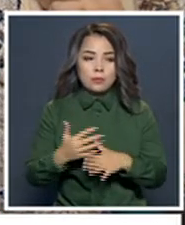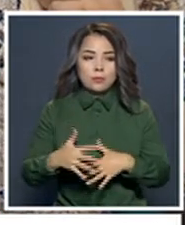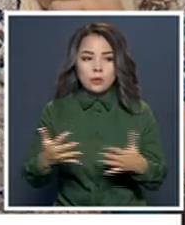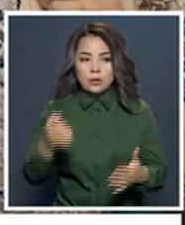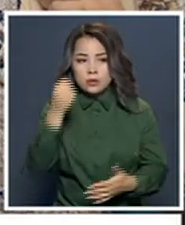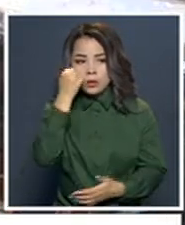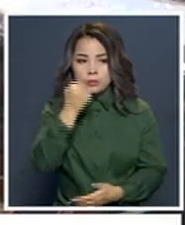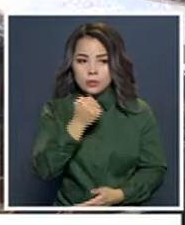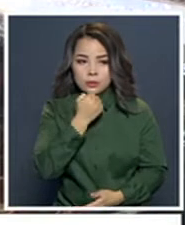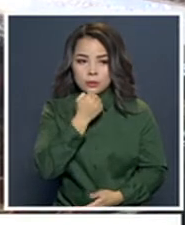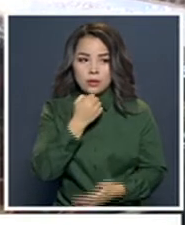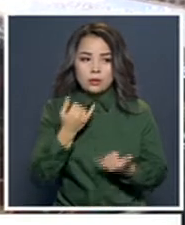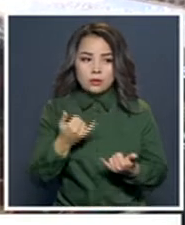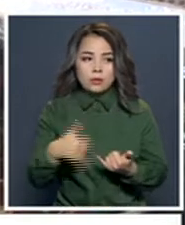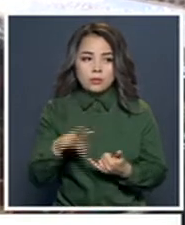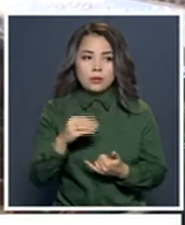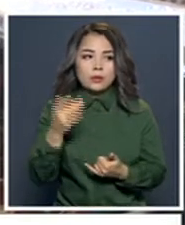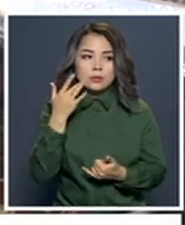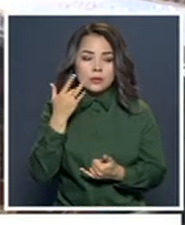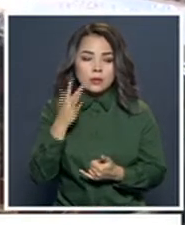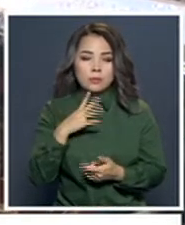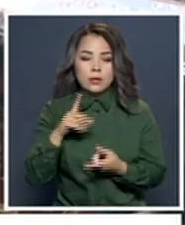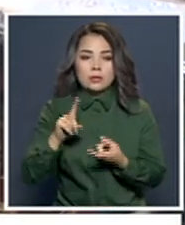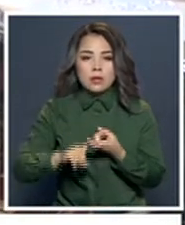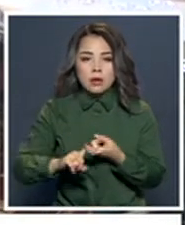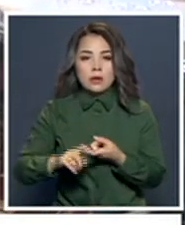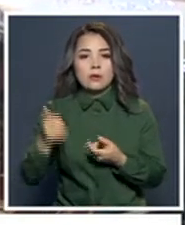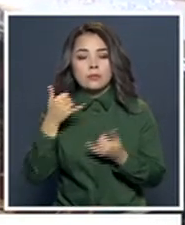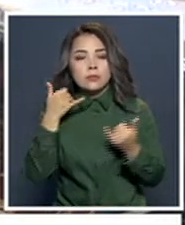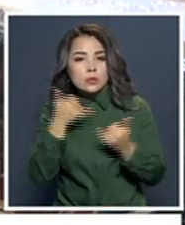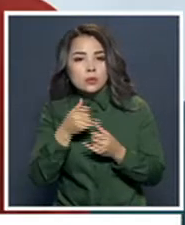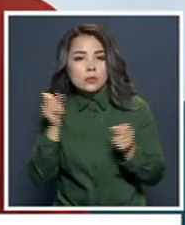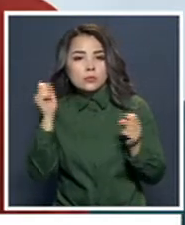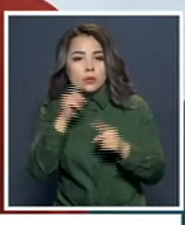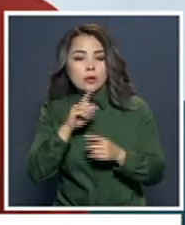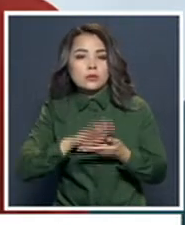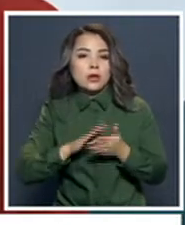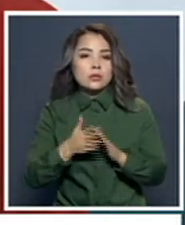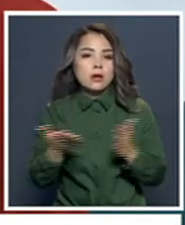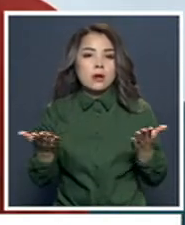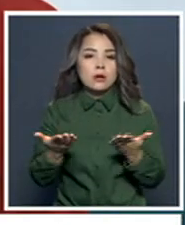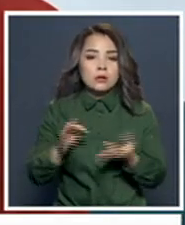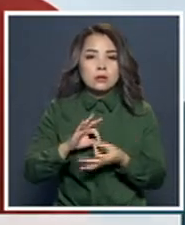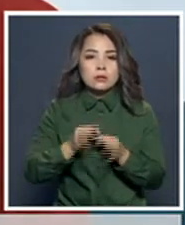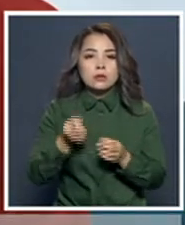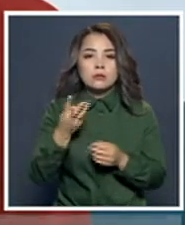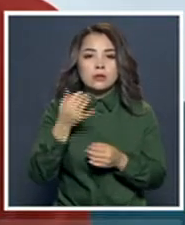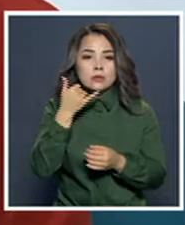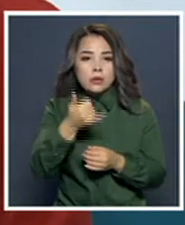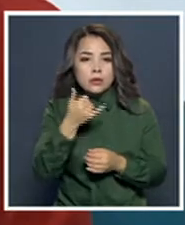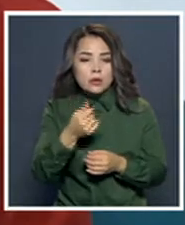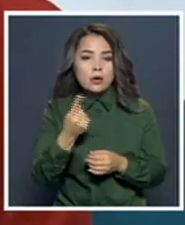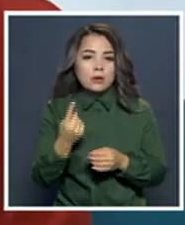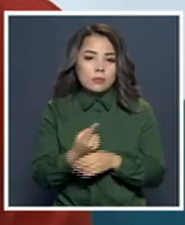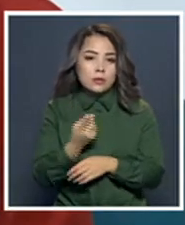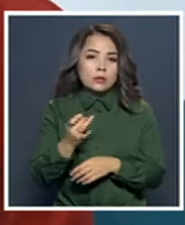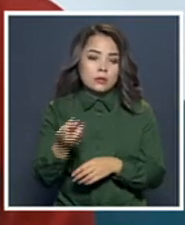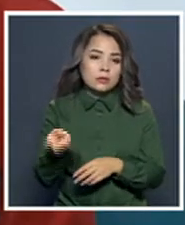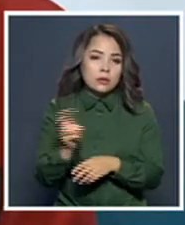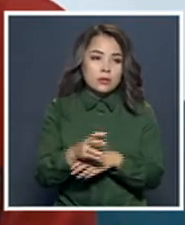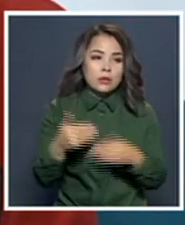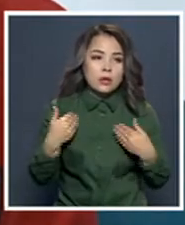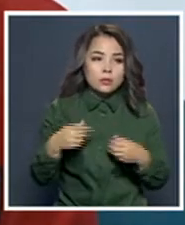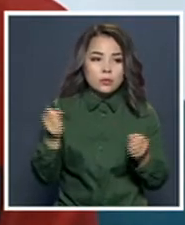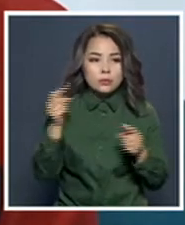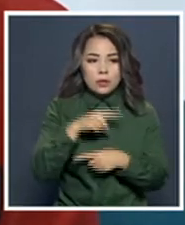ризамын. Әрқашан связьда жағдайды сұрап, күніне бірнеше рет хабарласады, күніне бір рет келіп жағдайымды сұрап